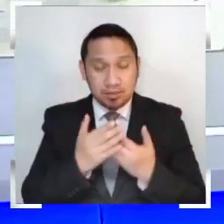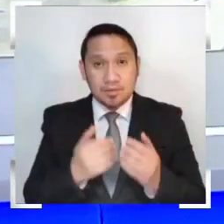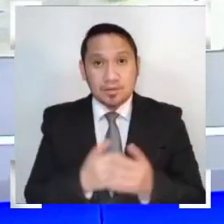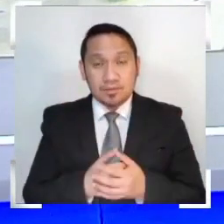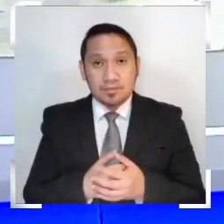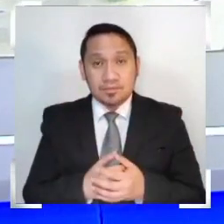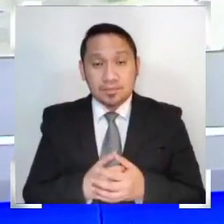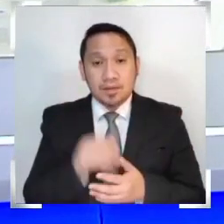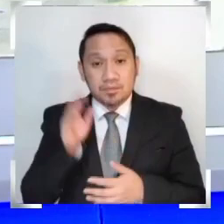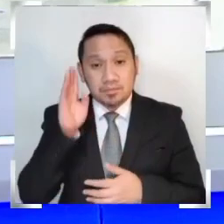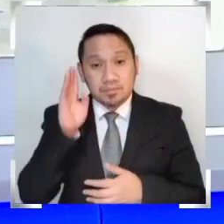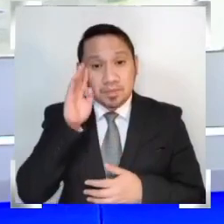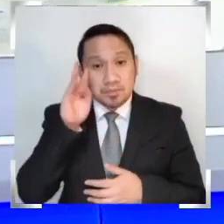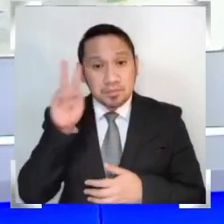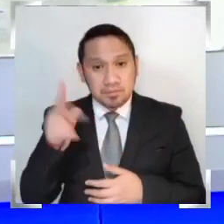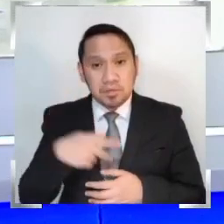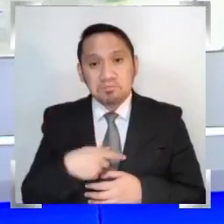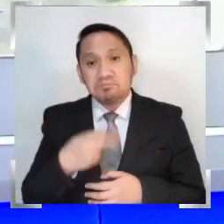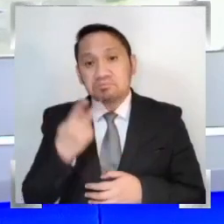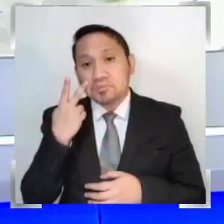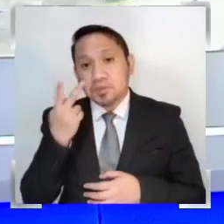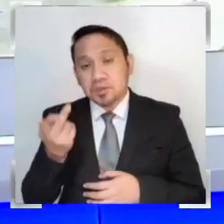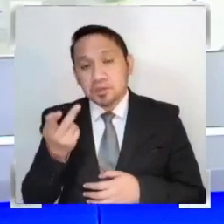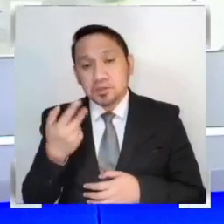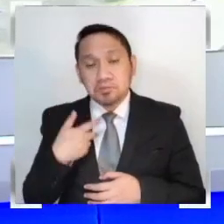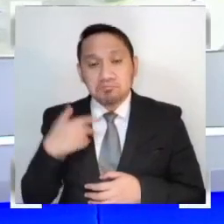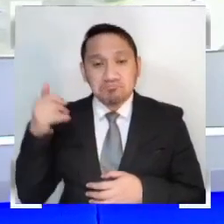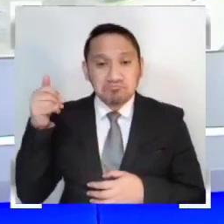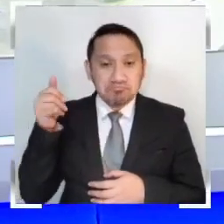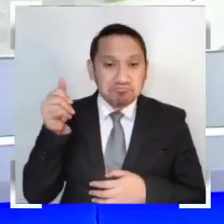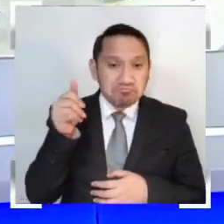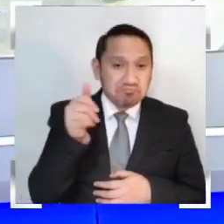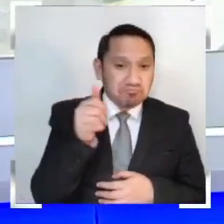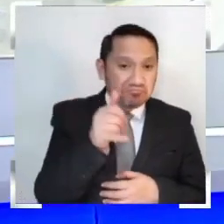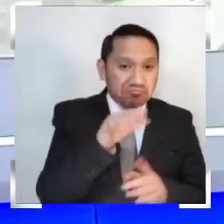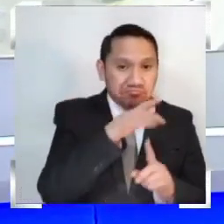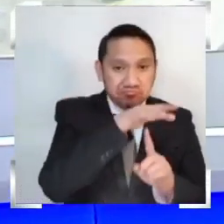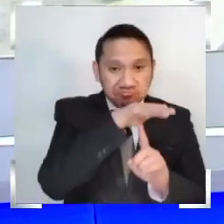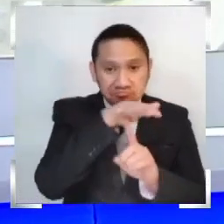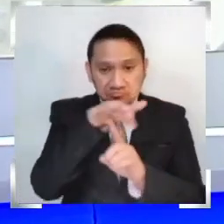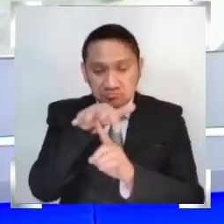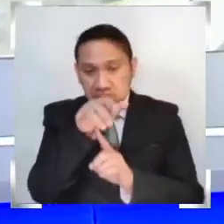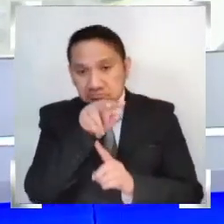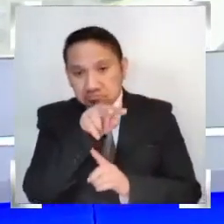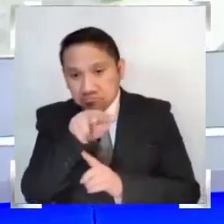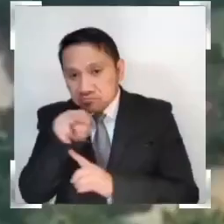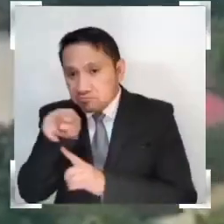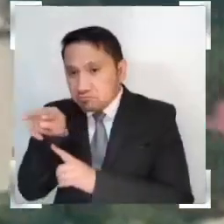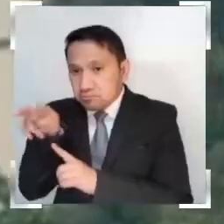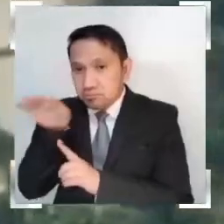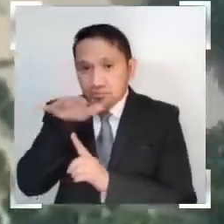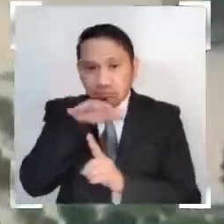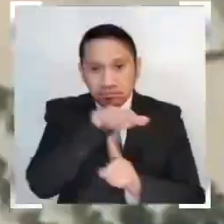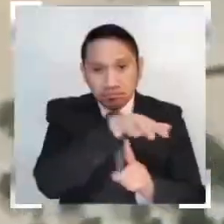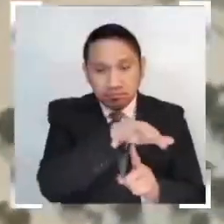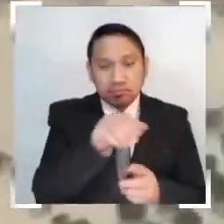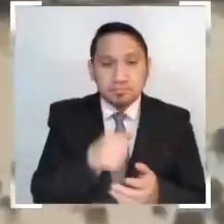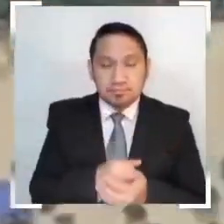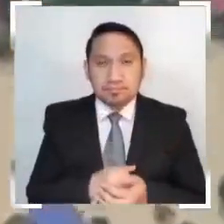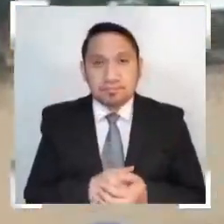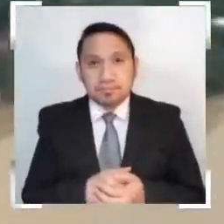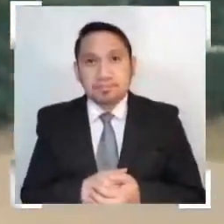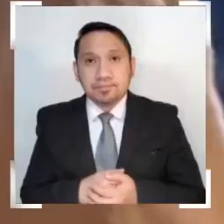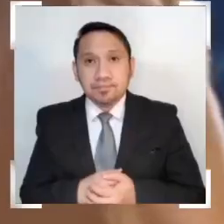Bongbong Marcos na magsagawa siya ng aerial inspection sa mga apektadong lugar. Saksi, si Oscar Oida.